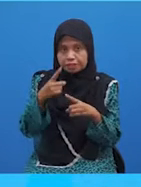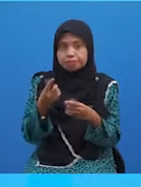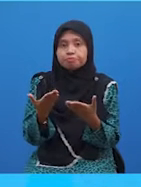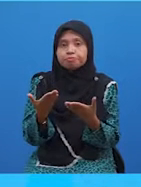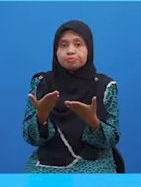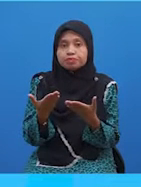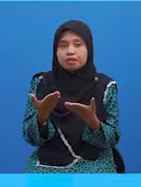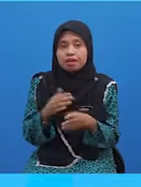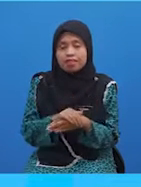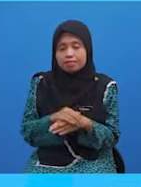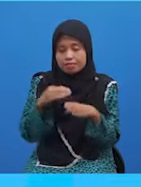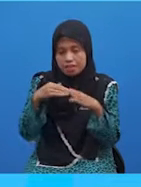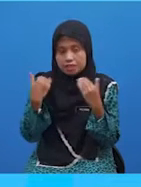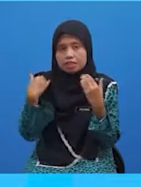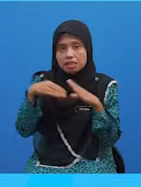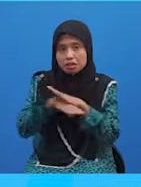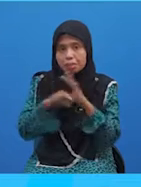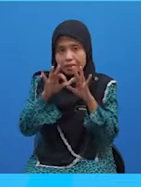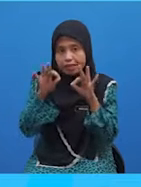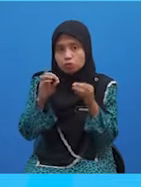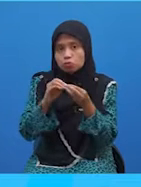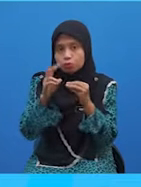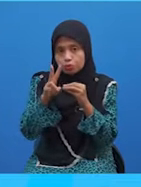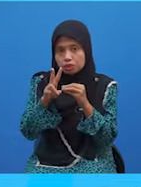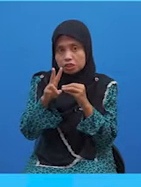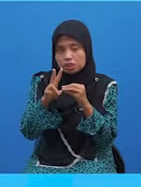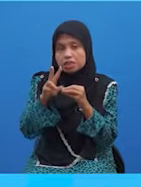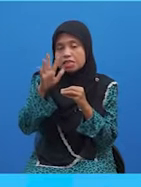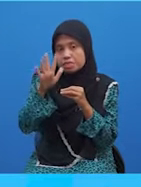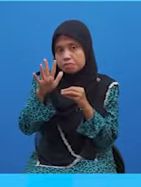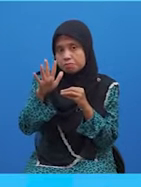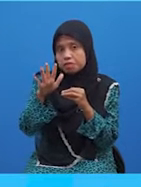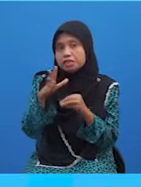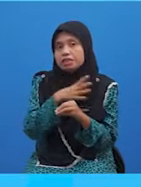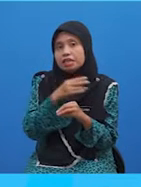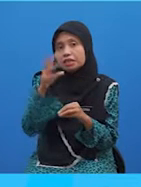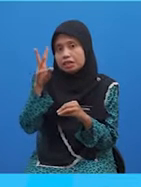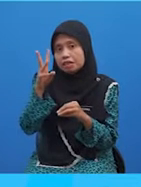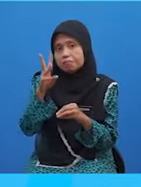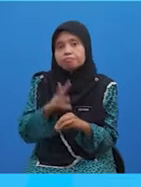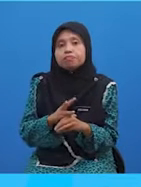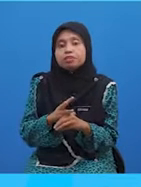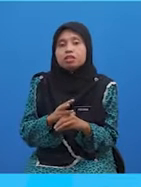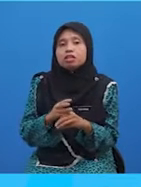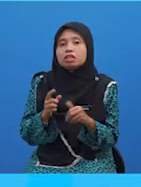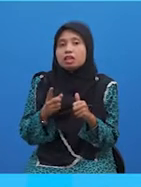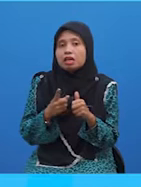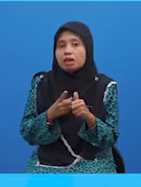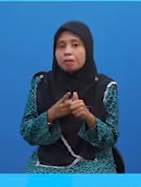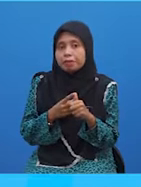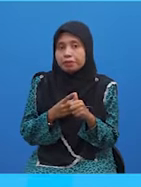Jawapannya terdapat dalam ayat kedua, ayat kelima dan ayat keenam,